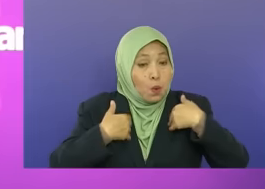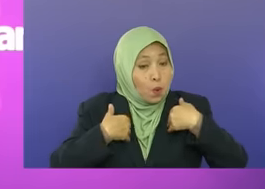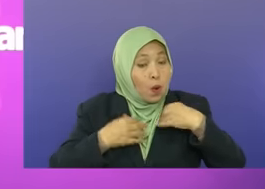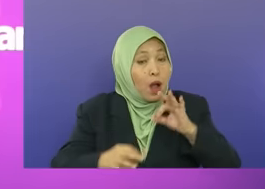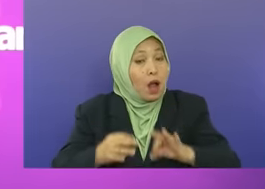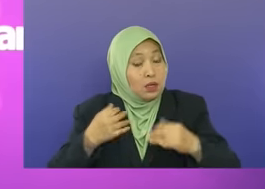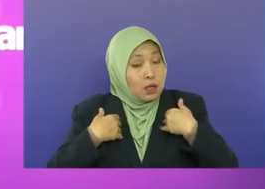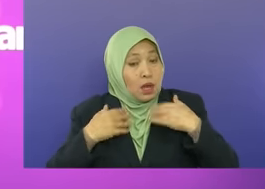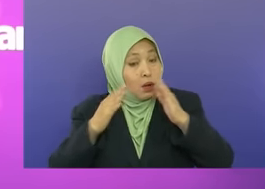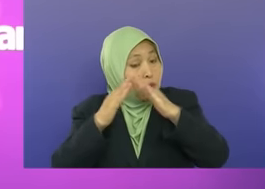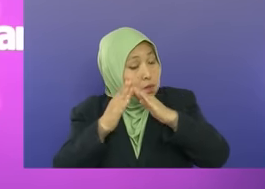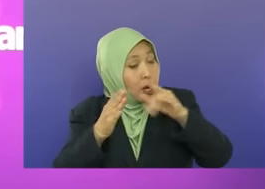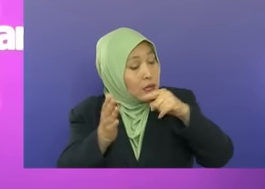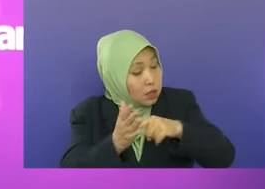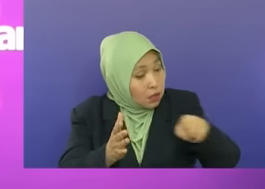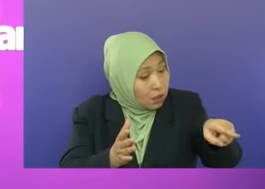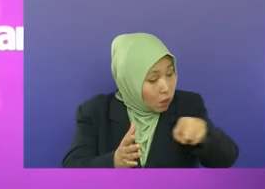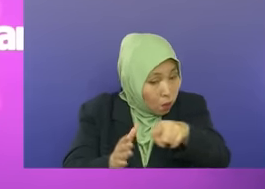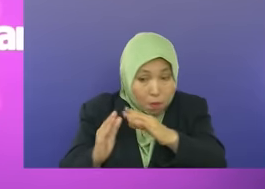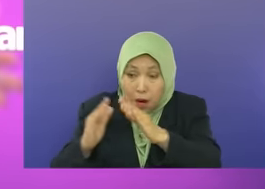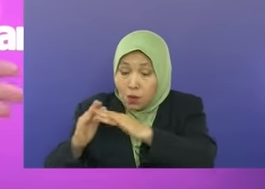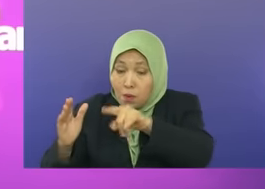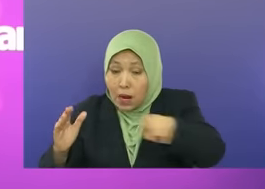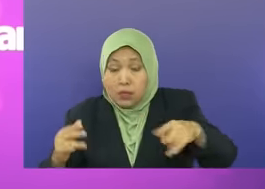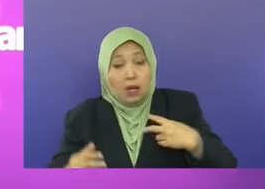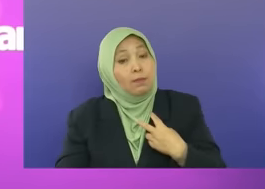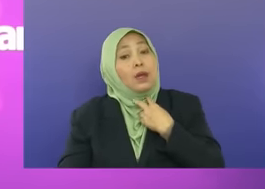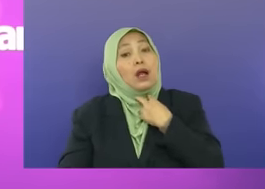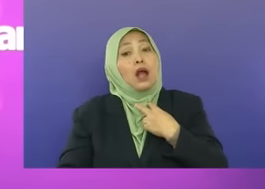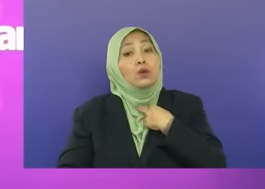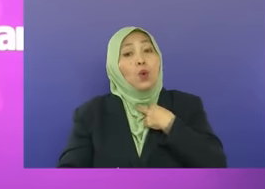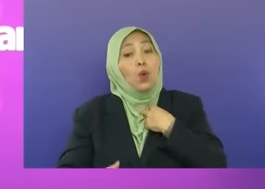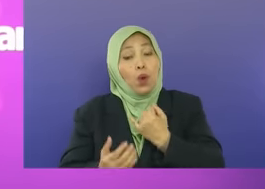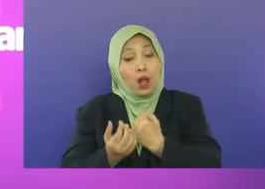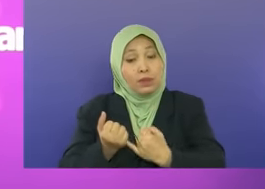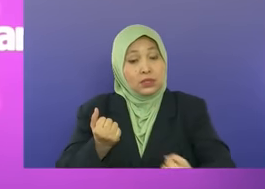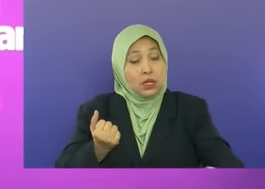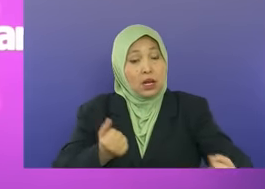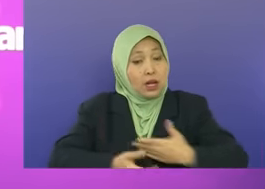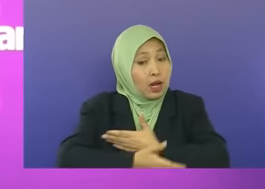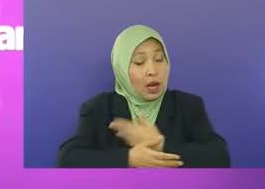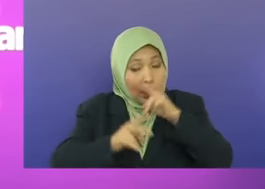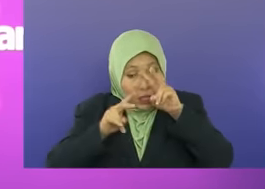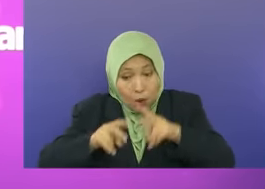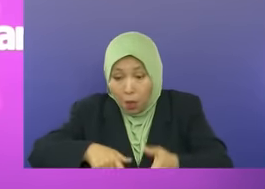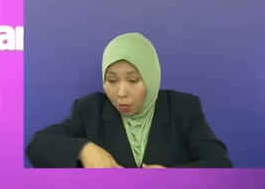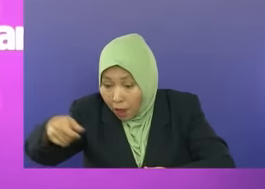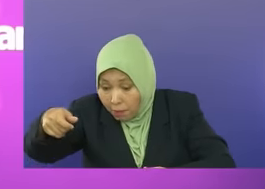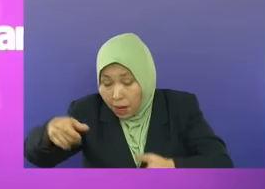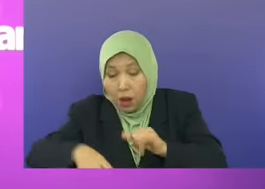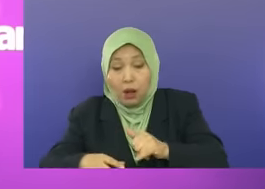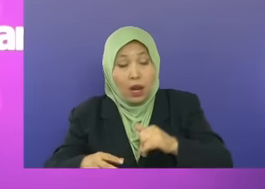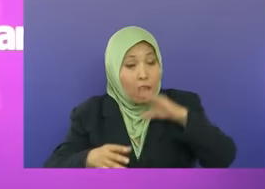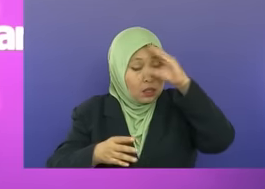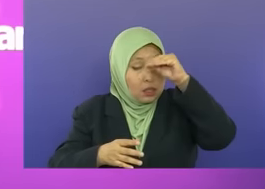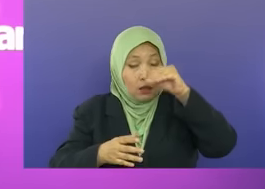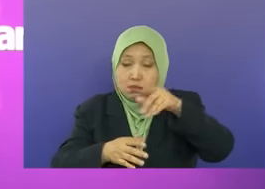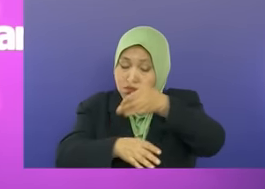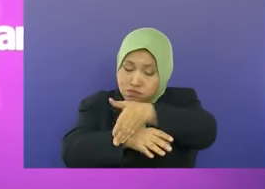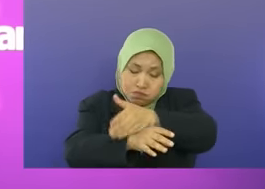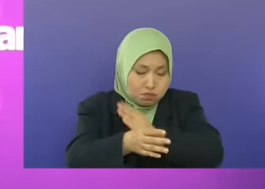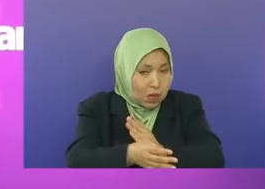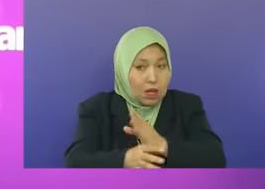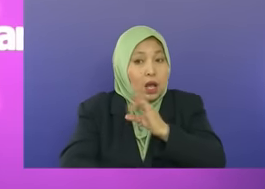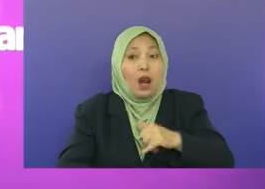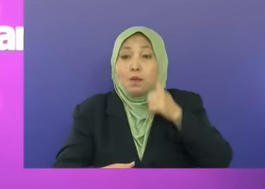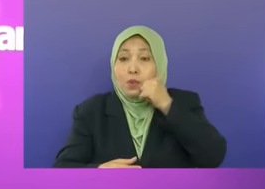yang rumah-rumah ini mengandung dan bersalin anaknya kalau lelaki saja disembelih ya Dan kalau